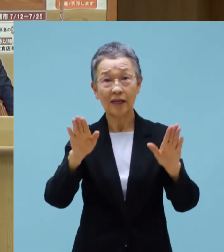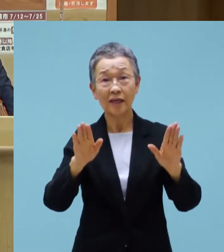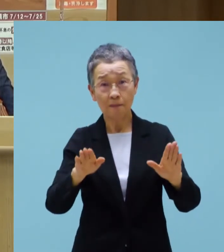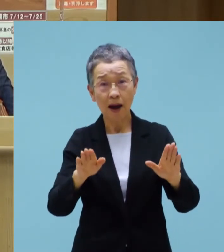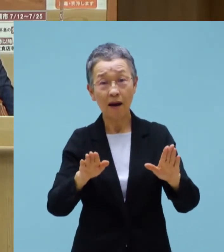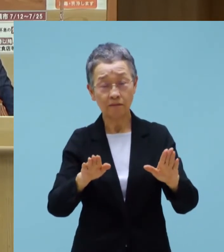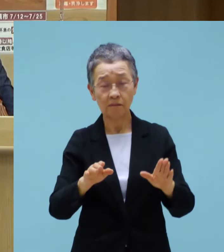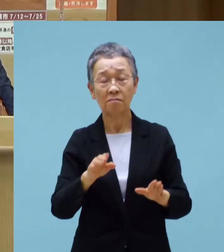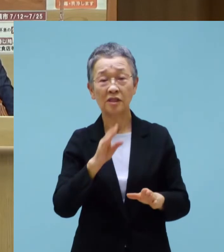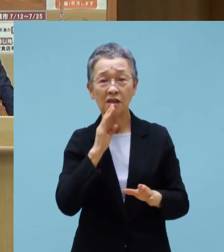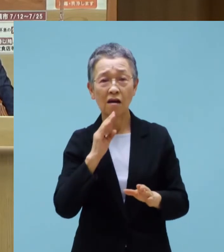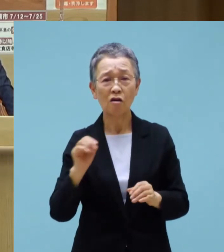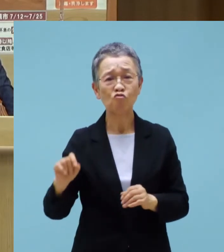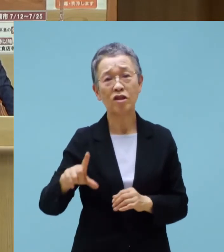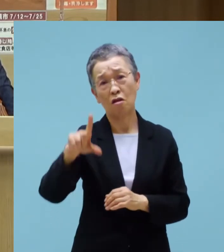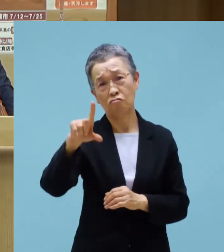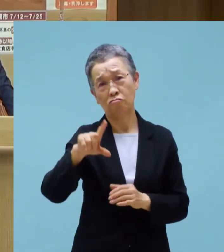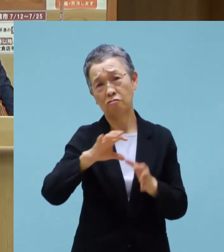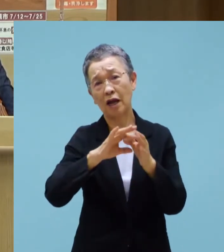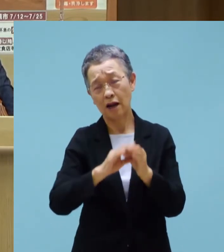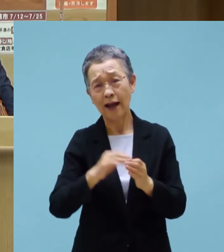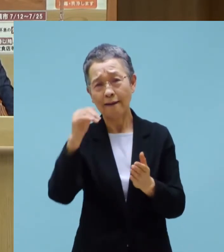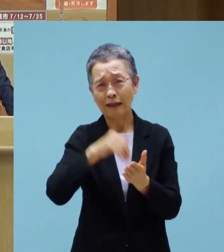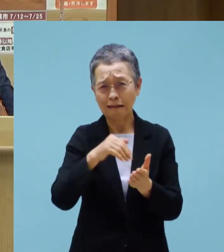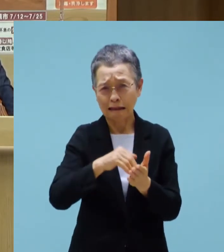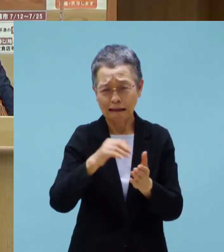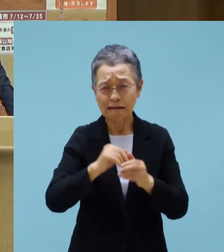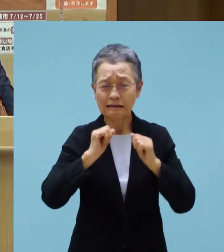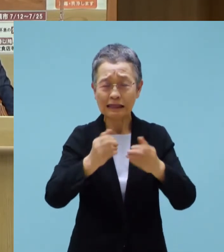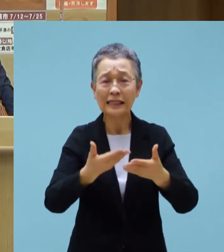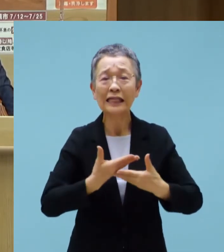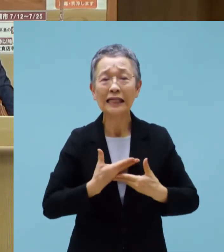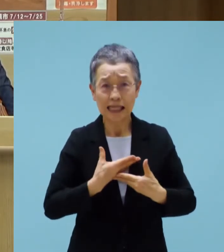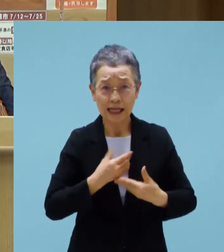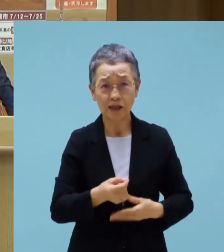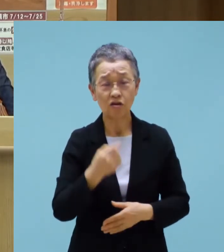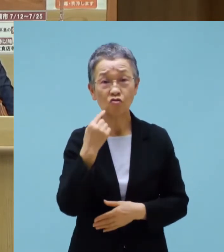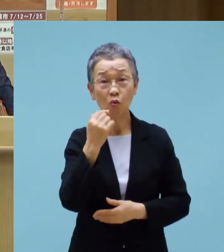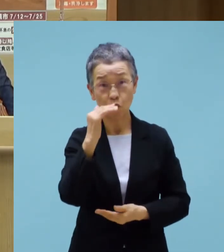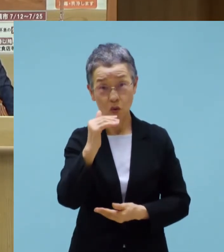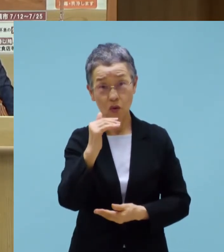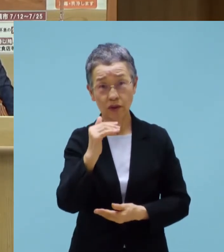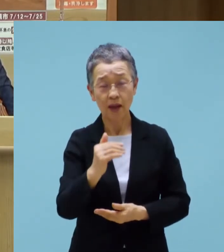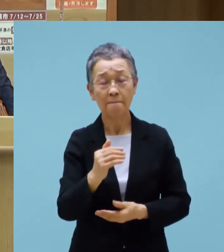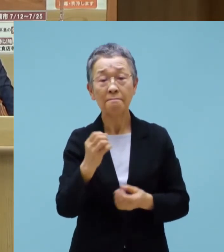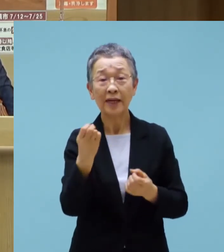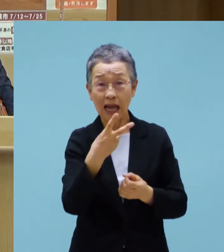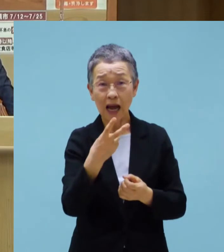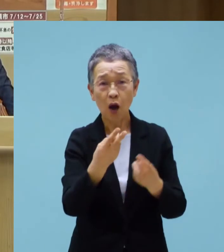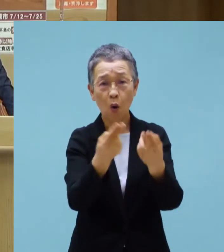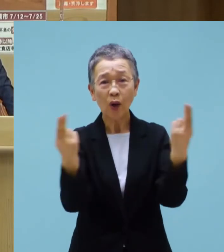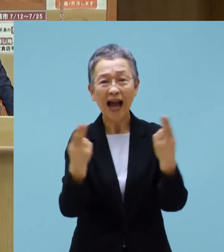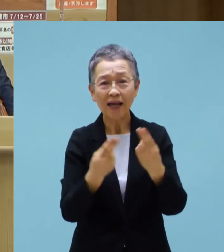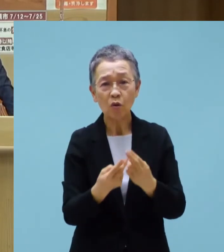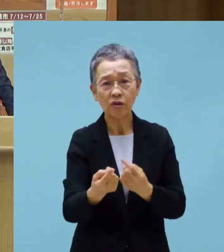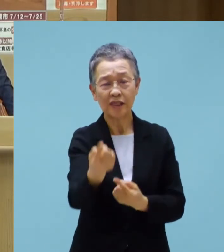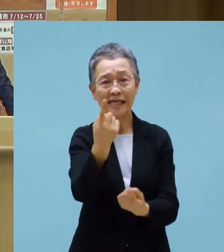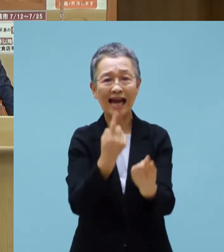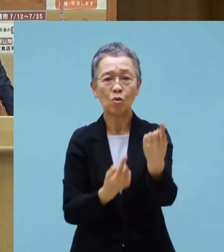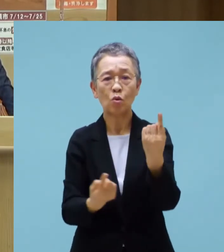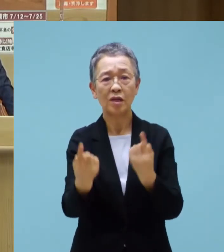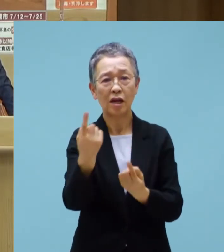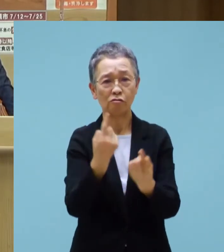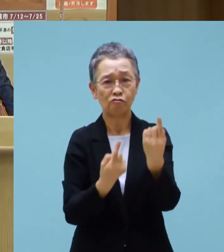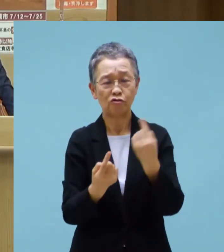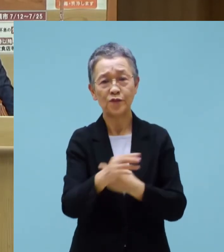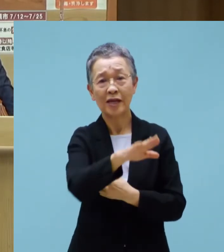から徹底していただきたいというふうに思ってます。またやはり来道される方、ここに対してです